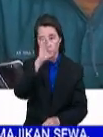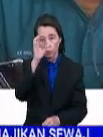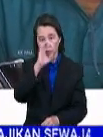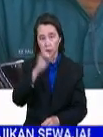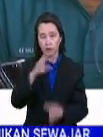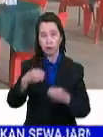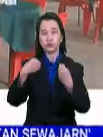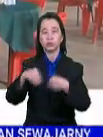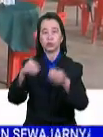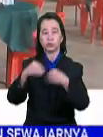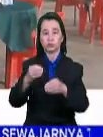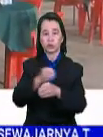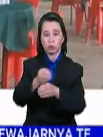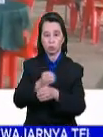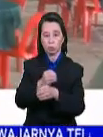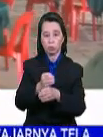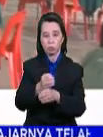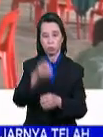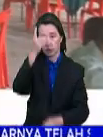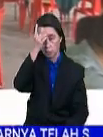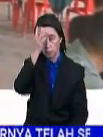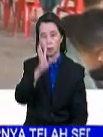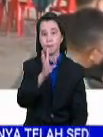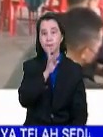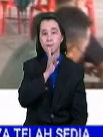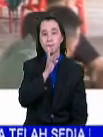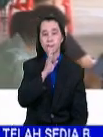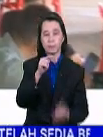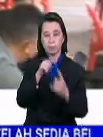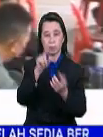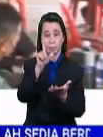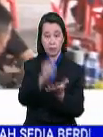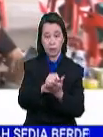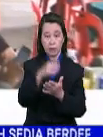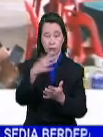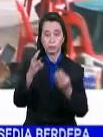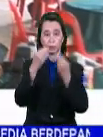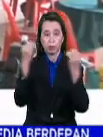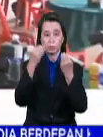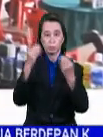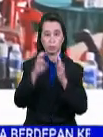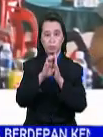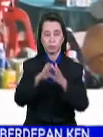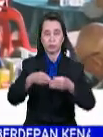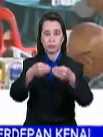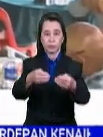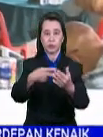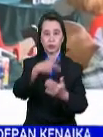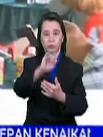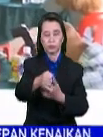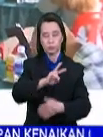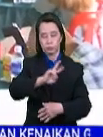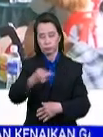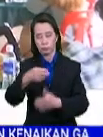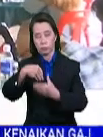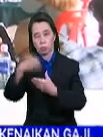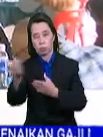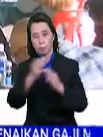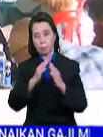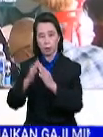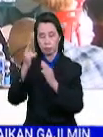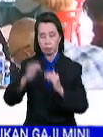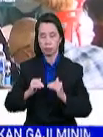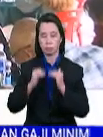Swedish Save The Coffee datuk.com berkata demikian kepada media selepas majelis simbolis penyerahan Project transformasi luar Banda